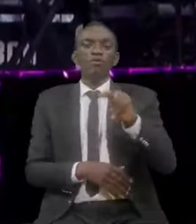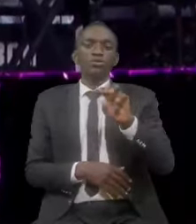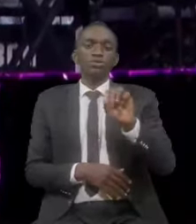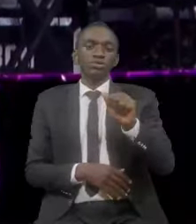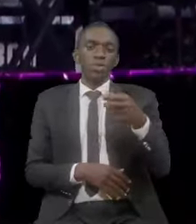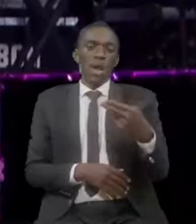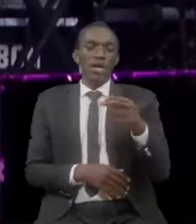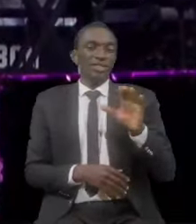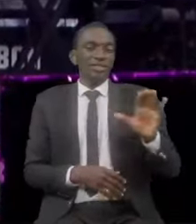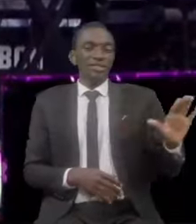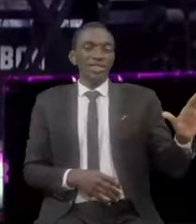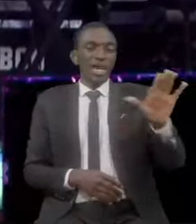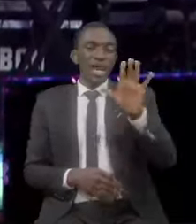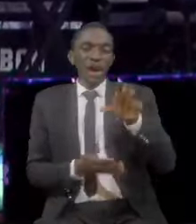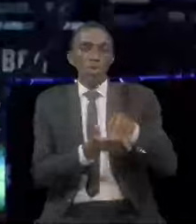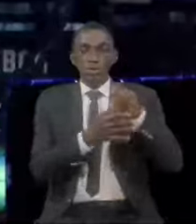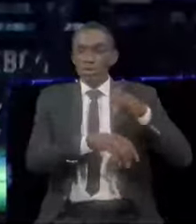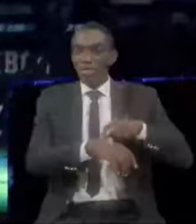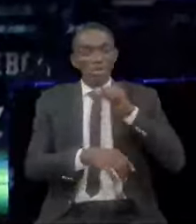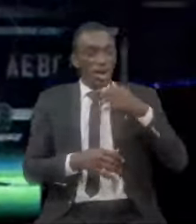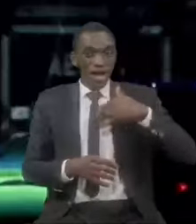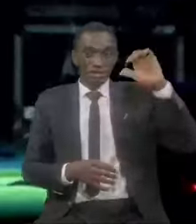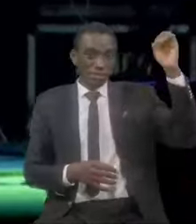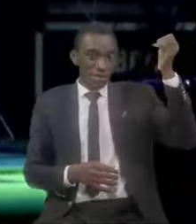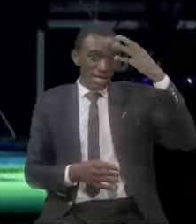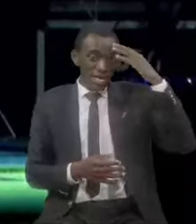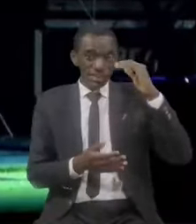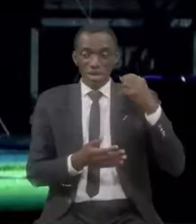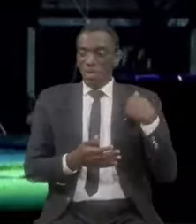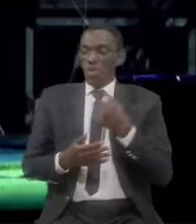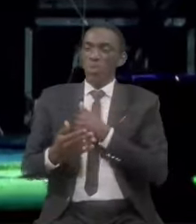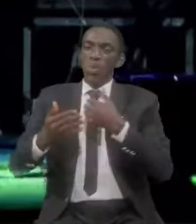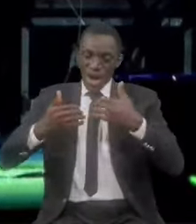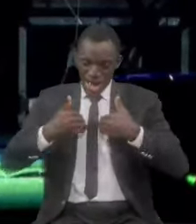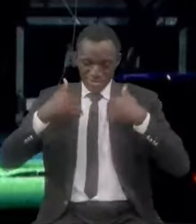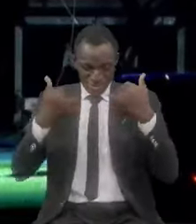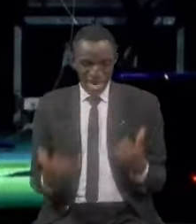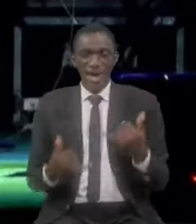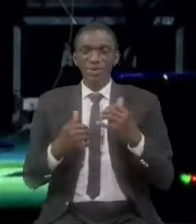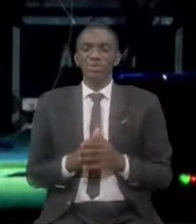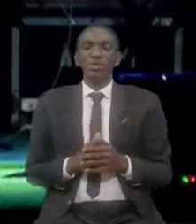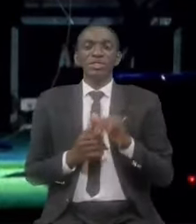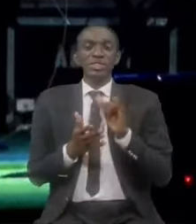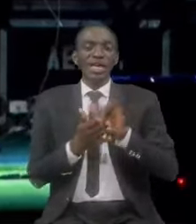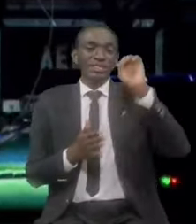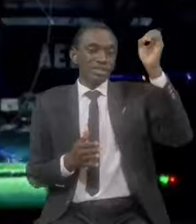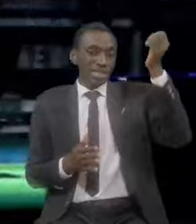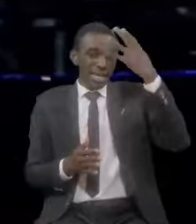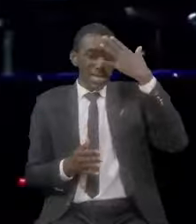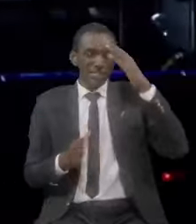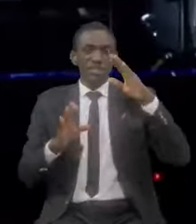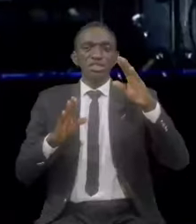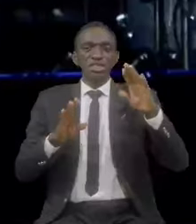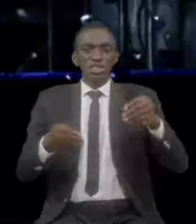La grâce que les gens à l'époque de Noé n'avaient pas pu, maintenant, cette grâce